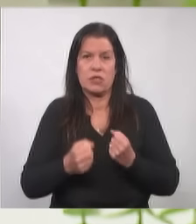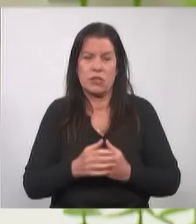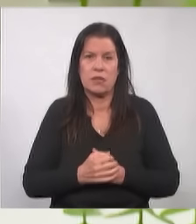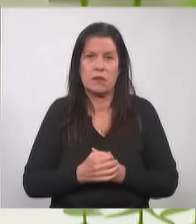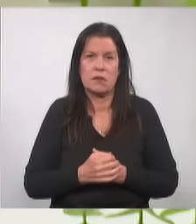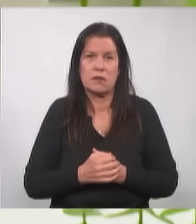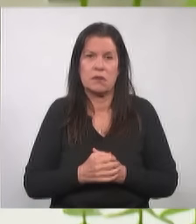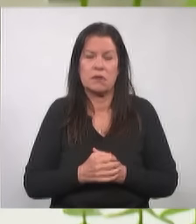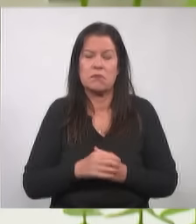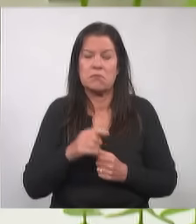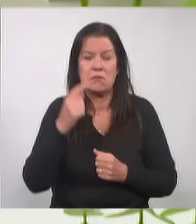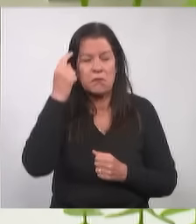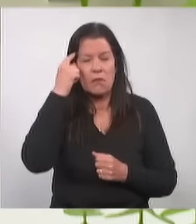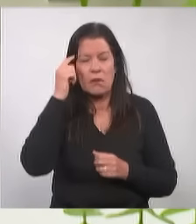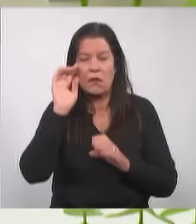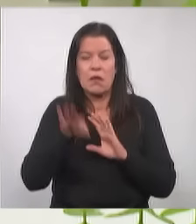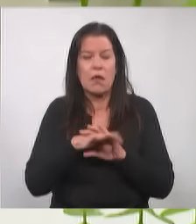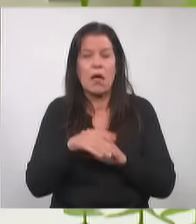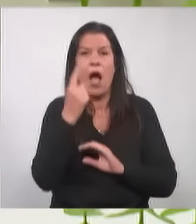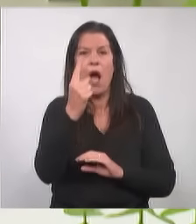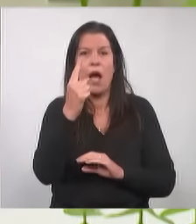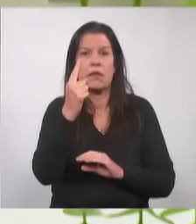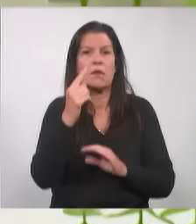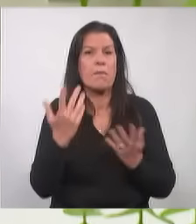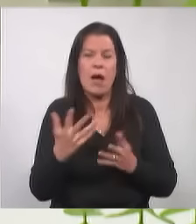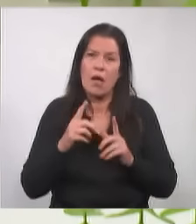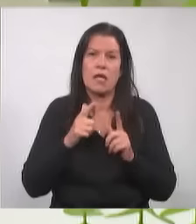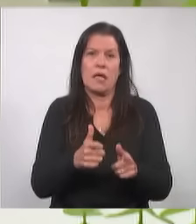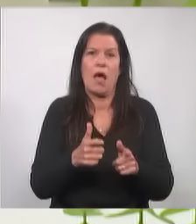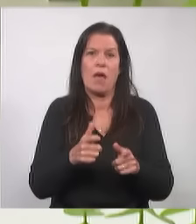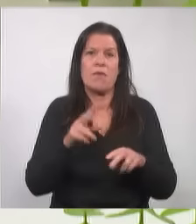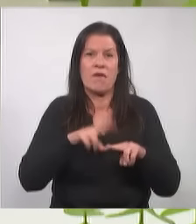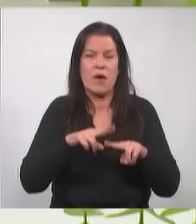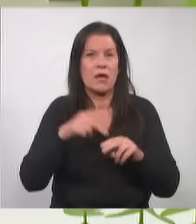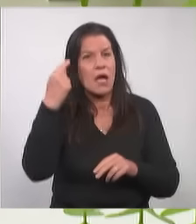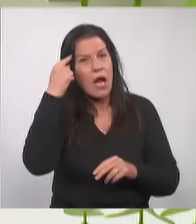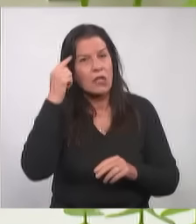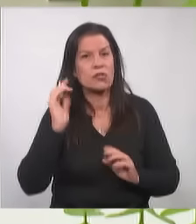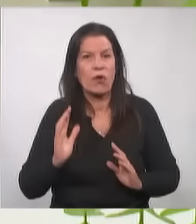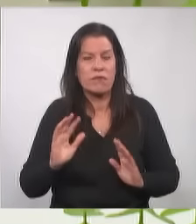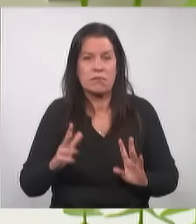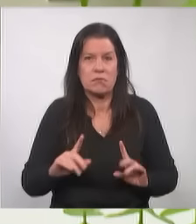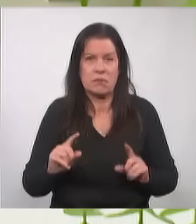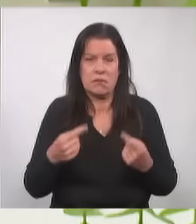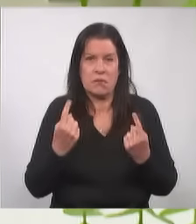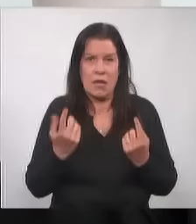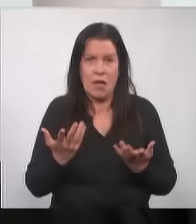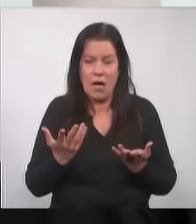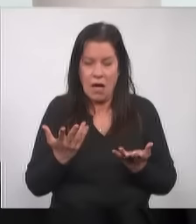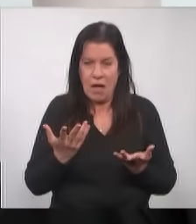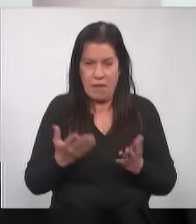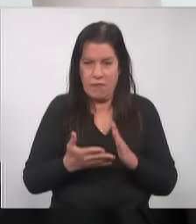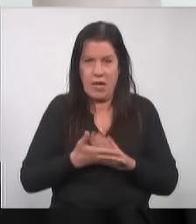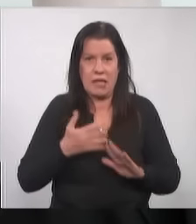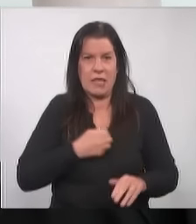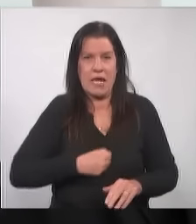כלום חוץ מלהילחם, לסיים את התפקיד, ואחר כך גם יהיה לי זמן לבוא ובעצם להתאבל. הגעתי